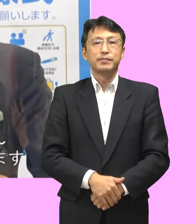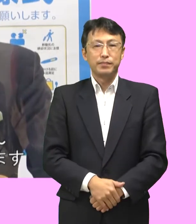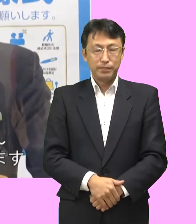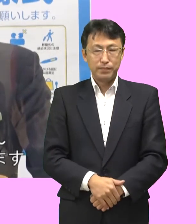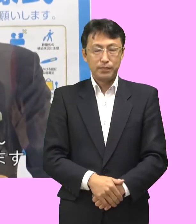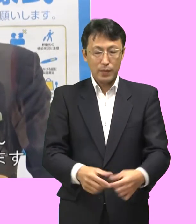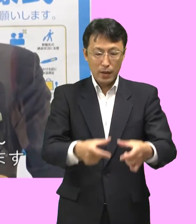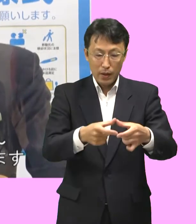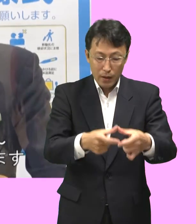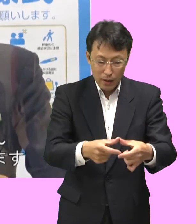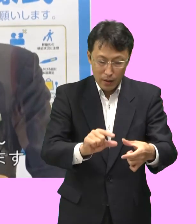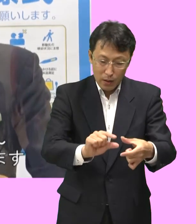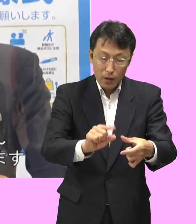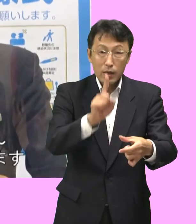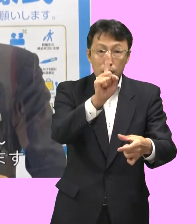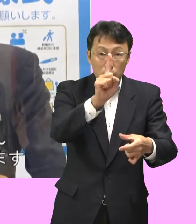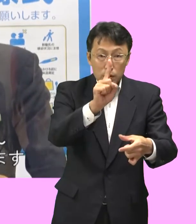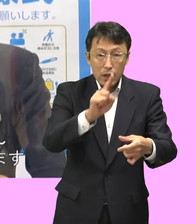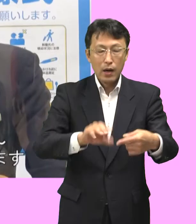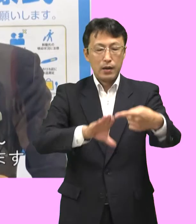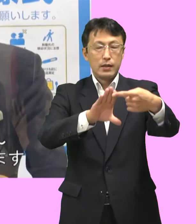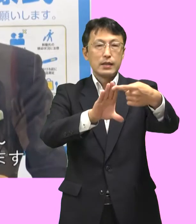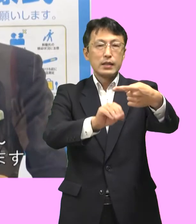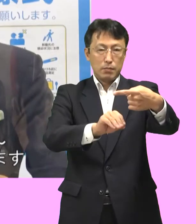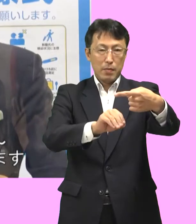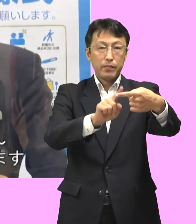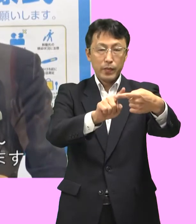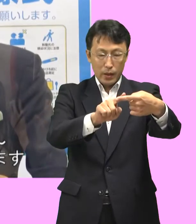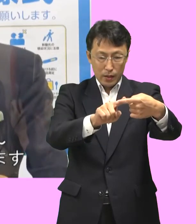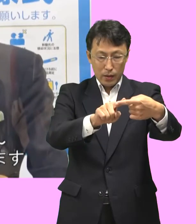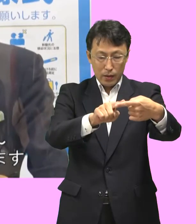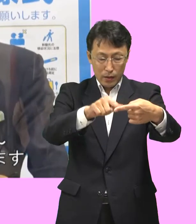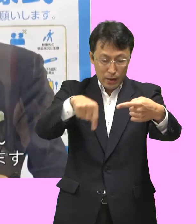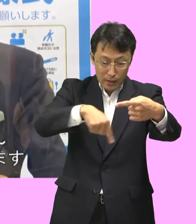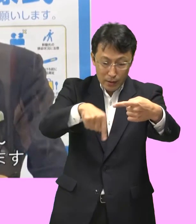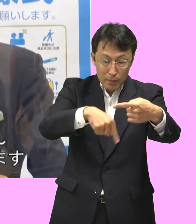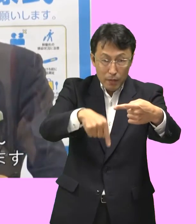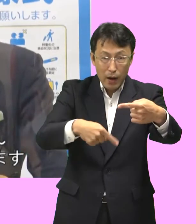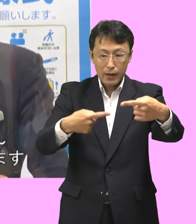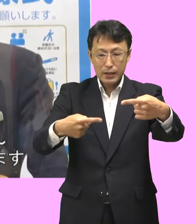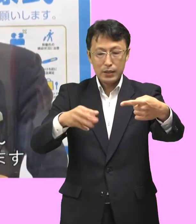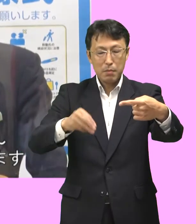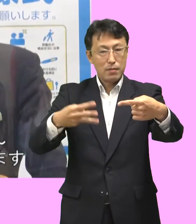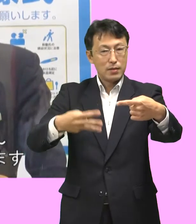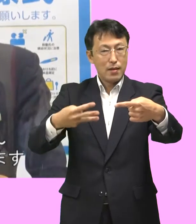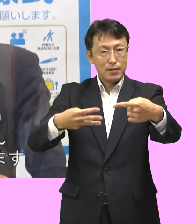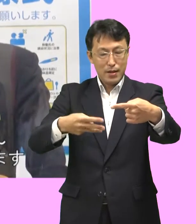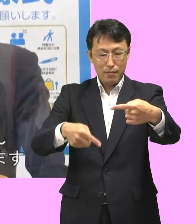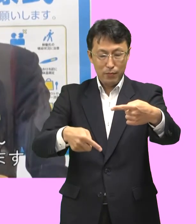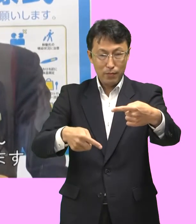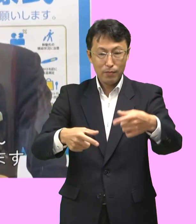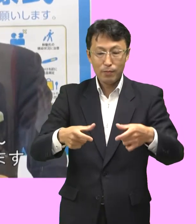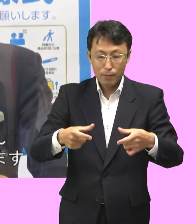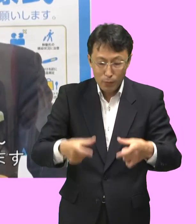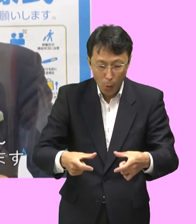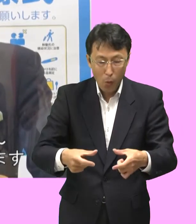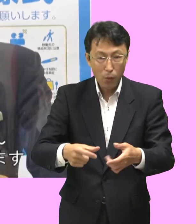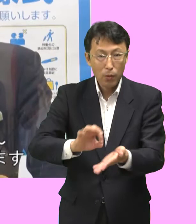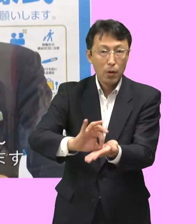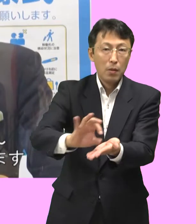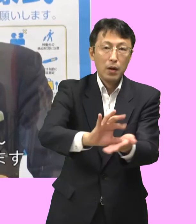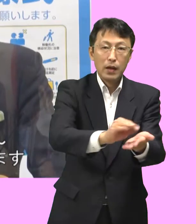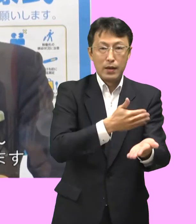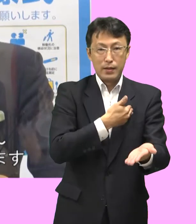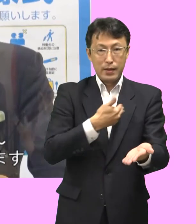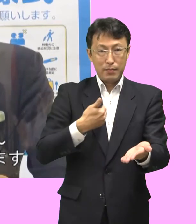万円でありまして、1万円で1万3000円分のクーポンがつきます。で、申し込み